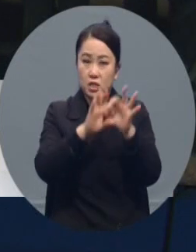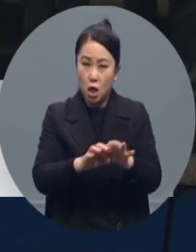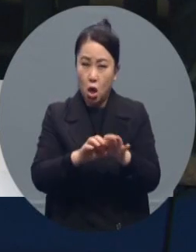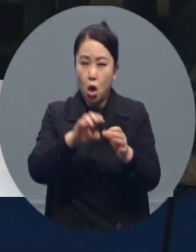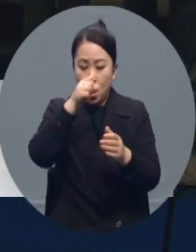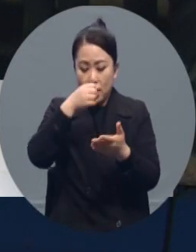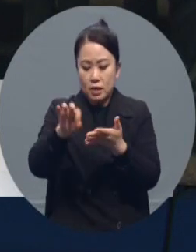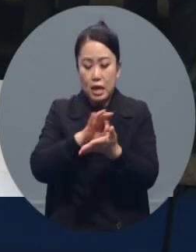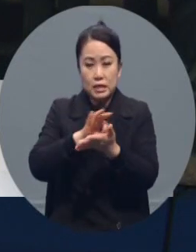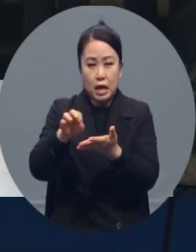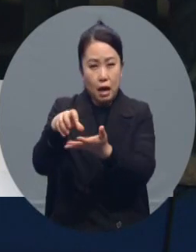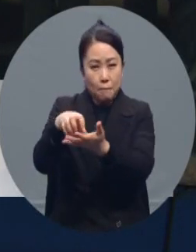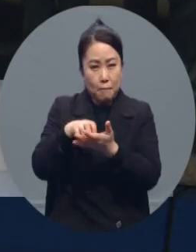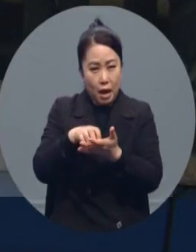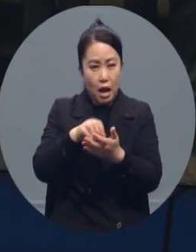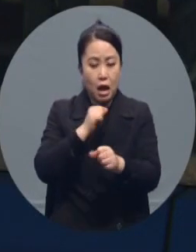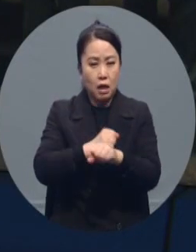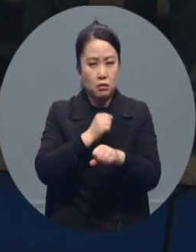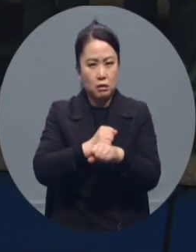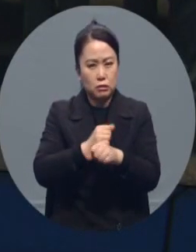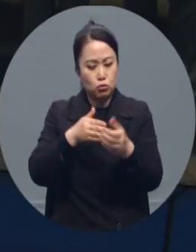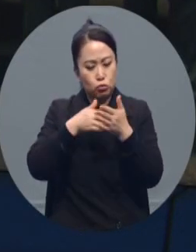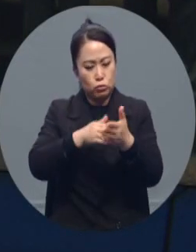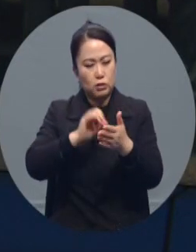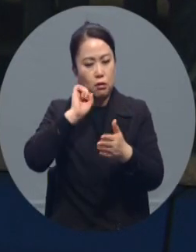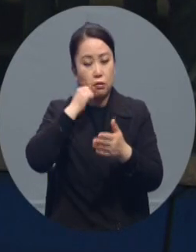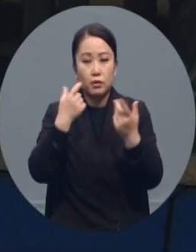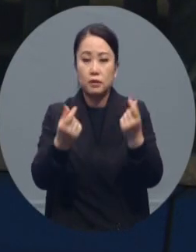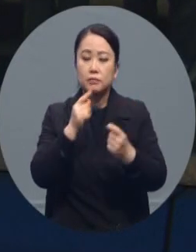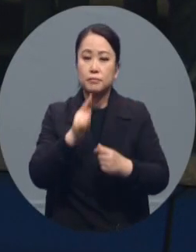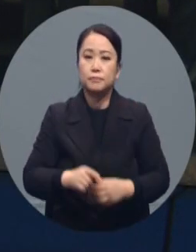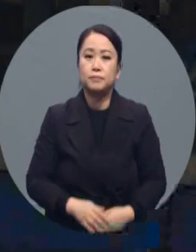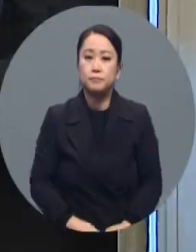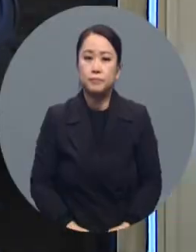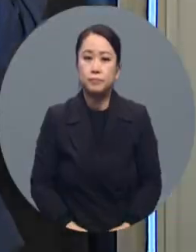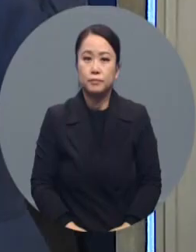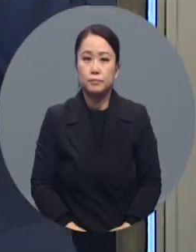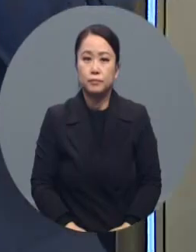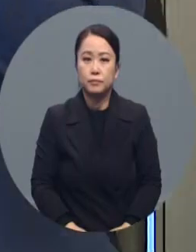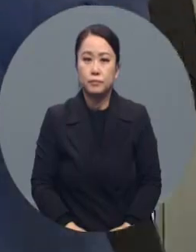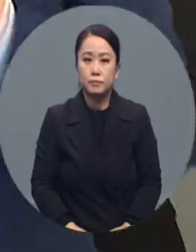쉽지 않은 것으로 분석됩니다. 민성빈 기자의 보도입니다.